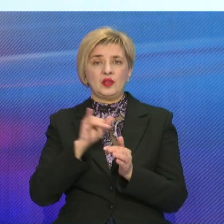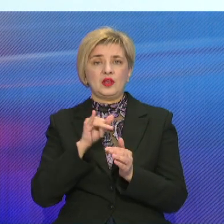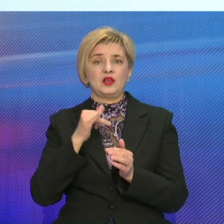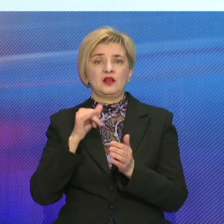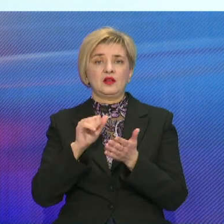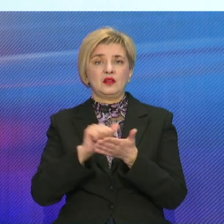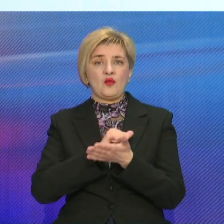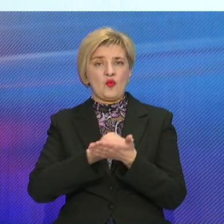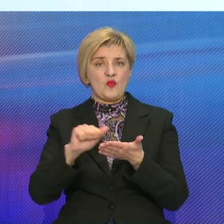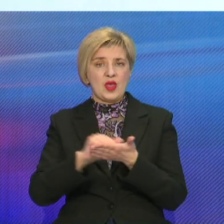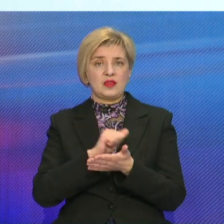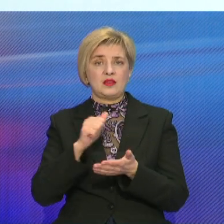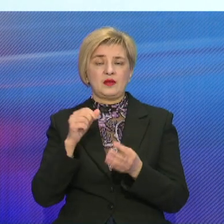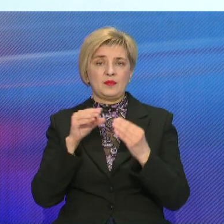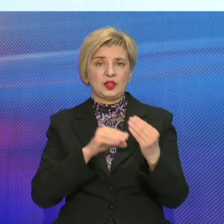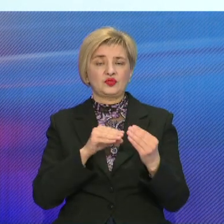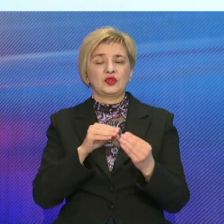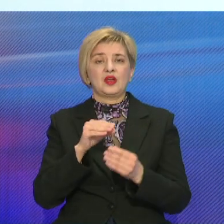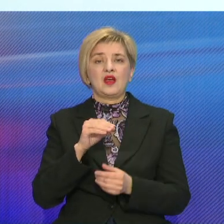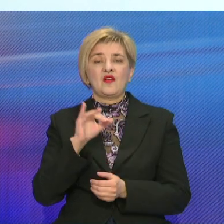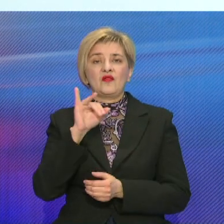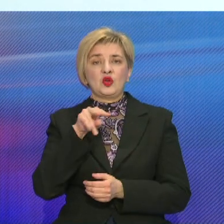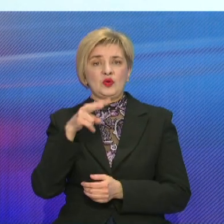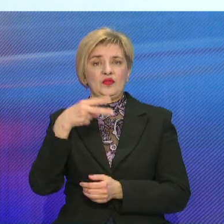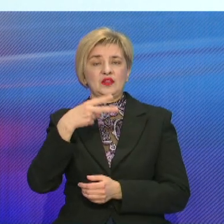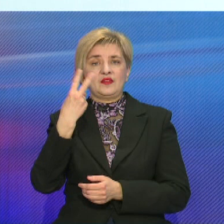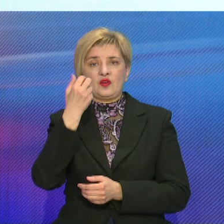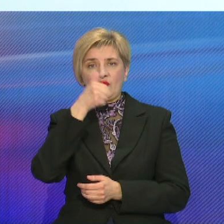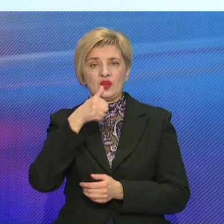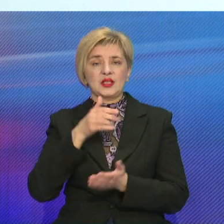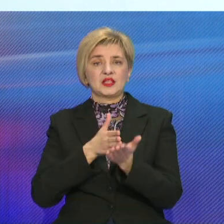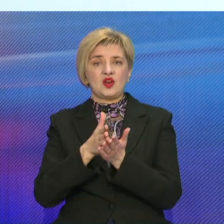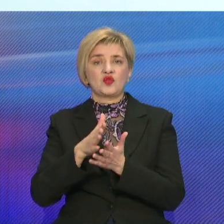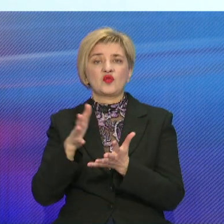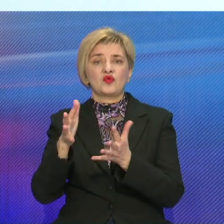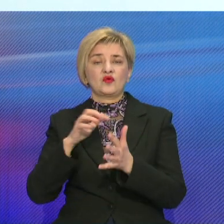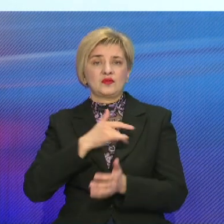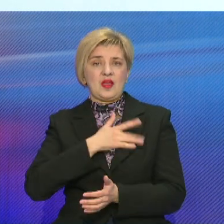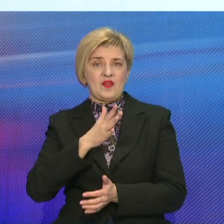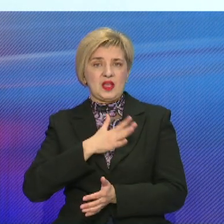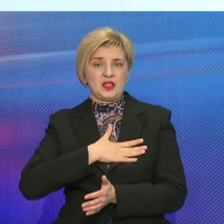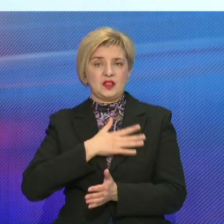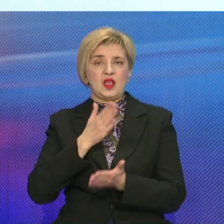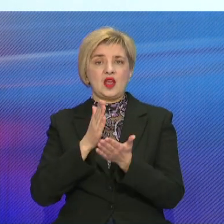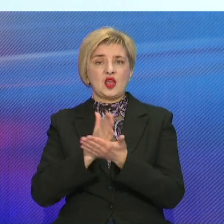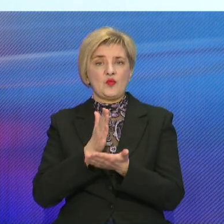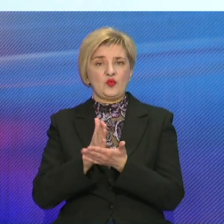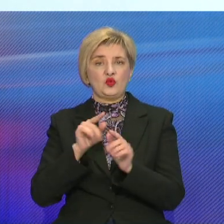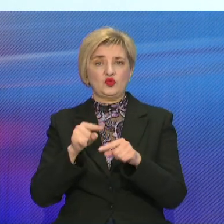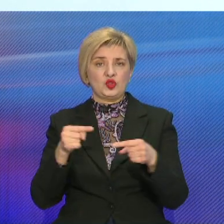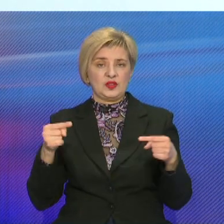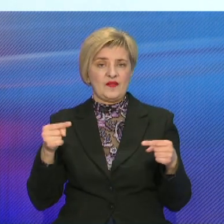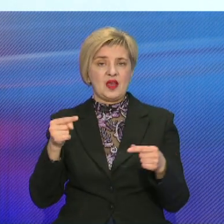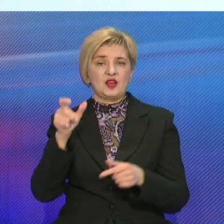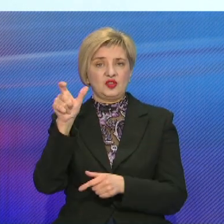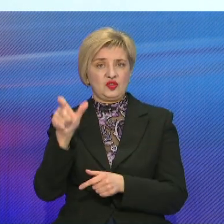июле 2022 года с целью завладения имуществом потерпевшего и его убийства нанес ему в голову, по туловищу и